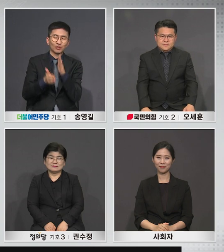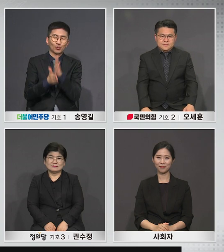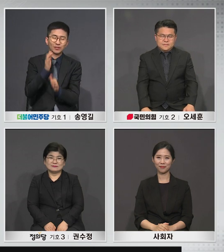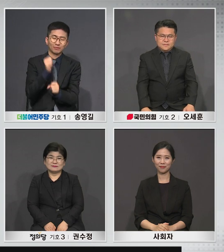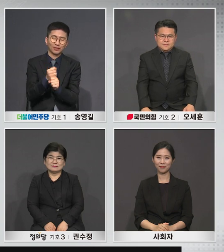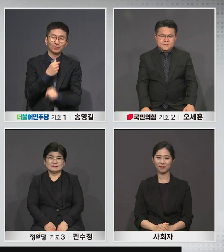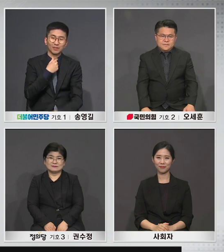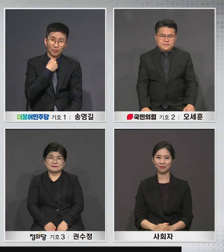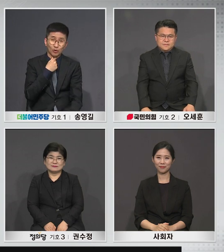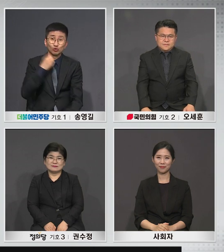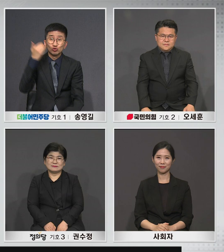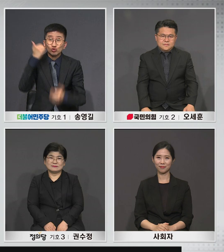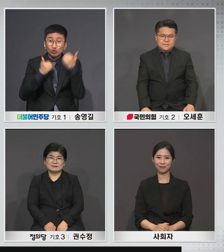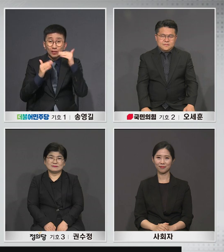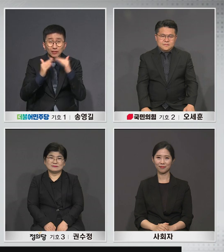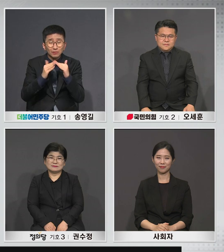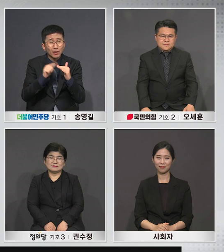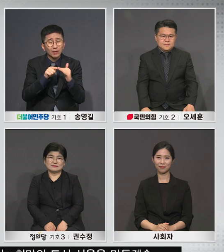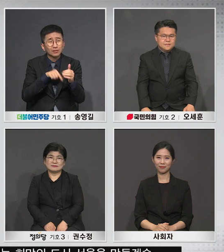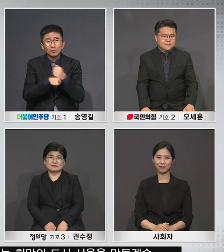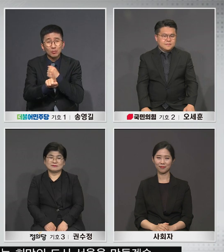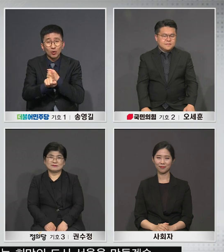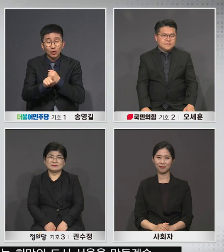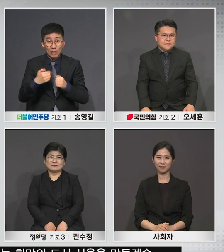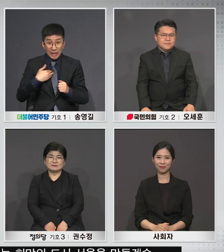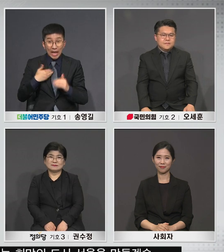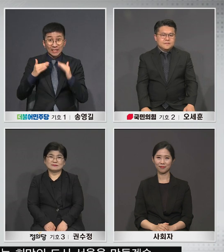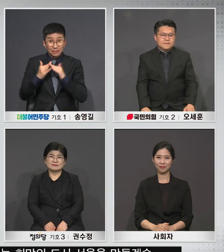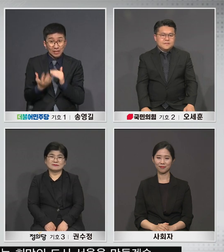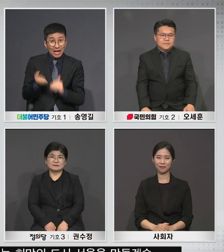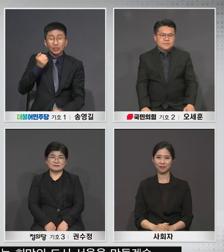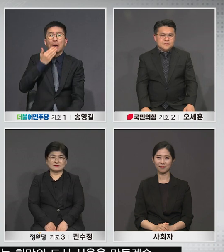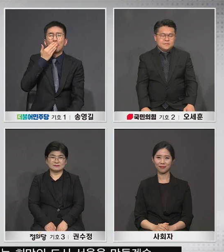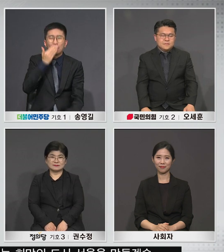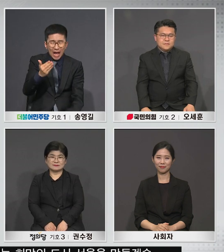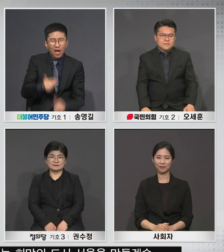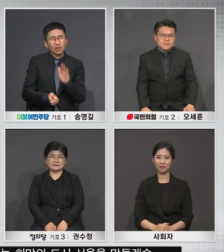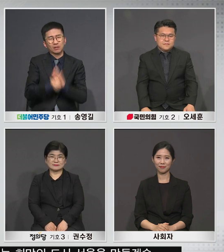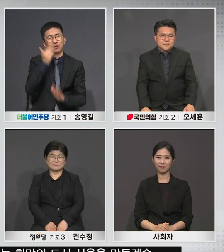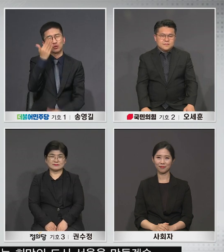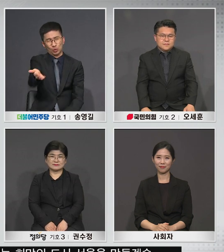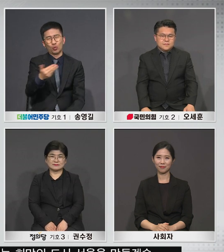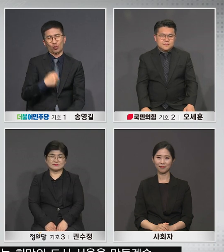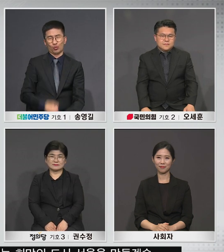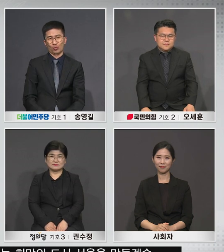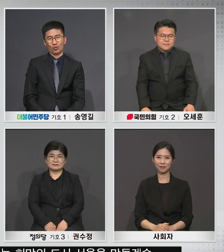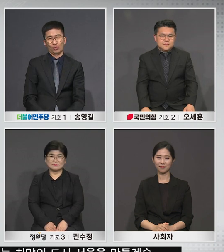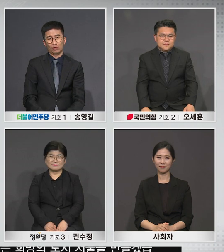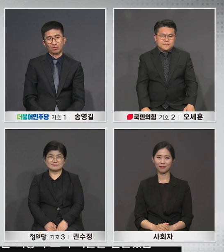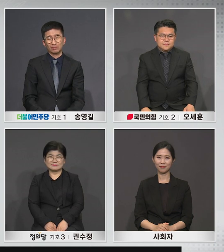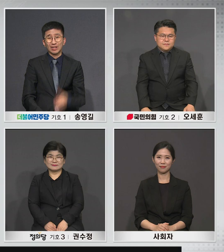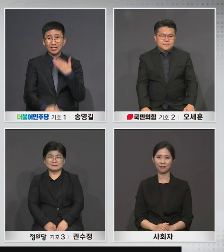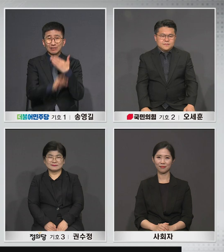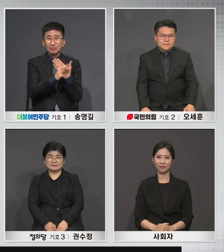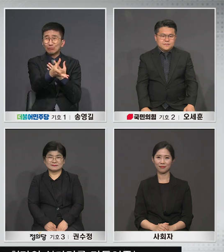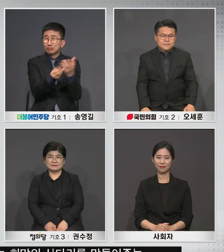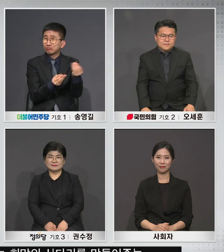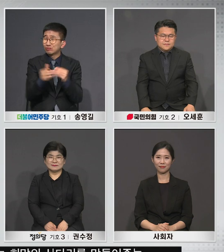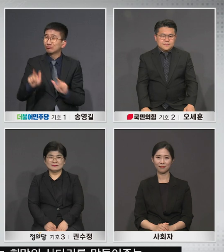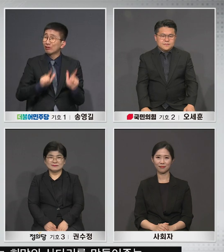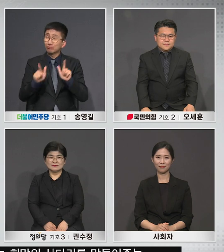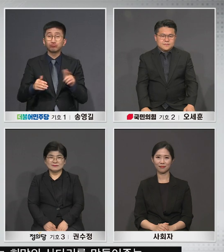누구나 집이라는 것은 자기 집을 실제로 갈 수 있는 희망의 사다리를 만들어 주는 것입니다. 그냥 임대에서 살면 되는데